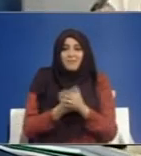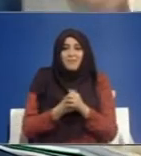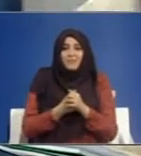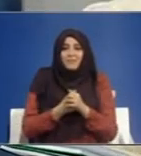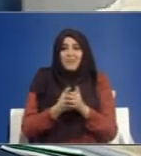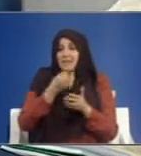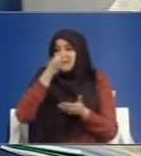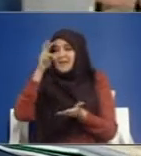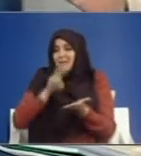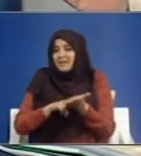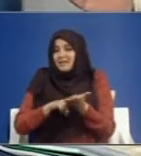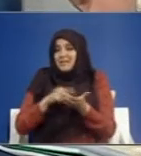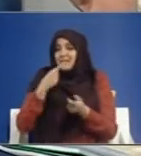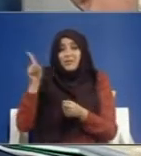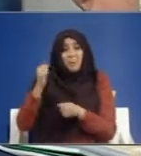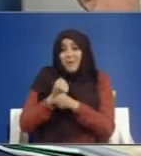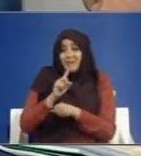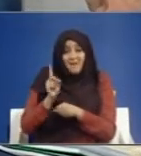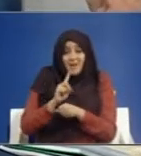نقول الحقيقة إذن هذا مش عامل،